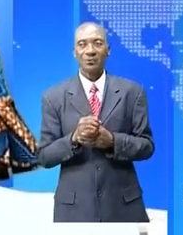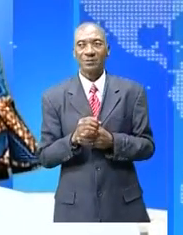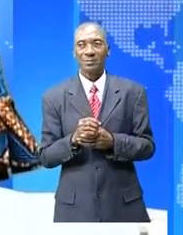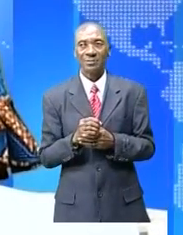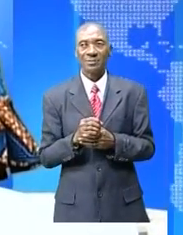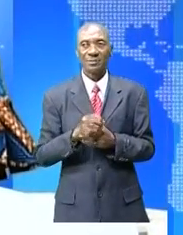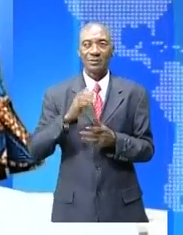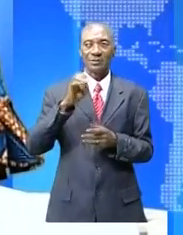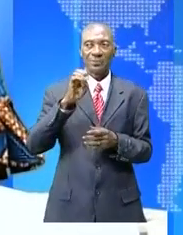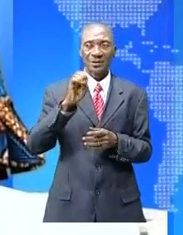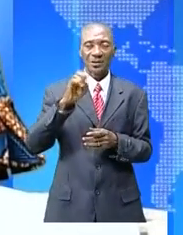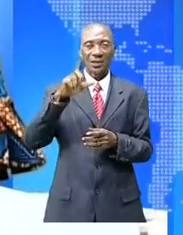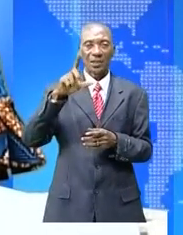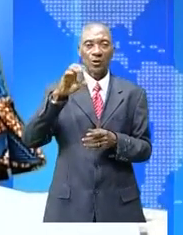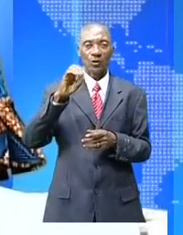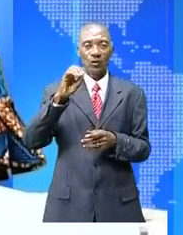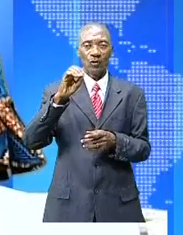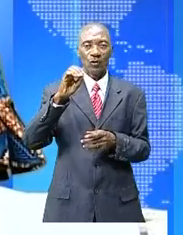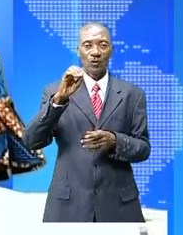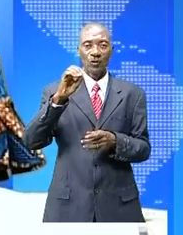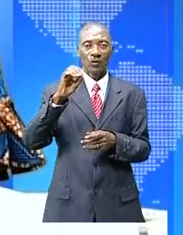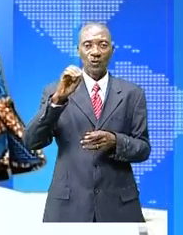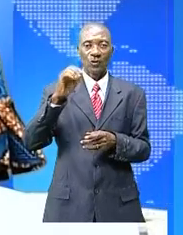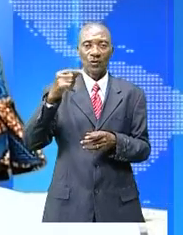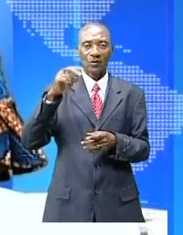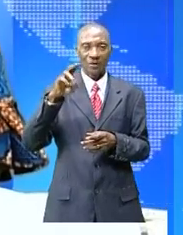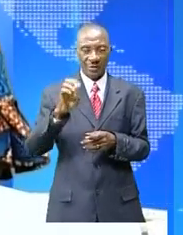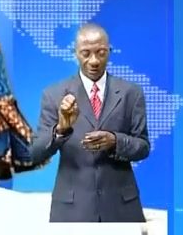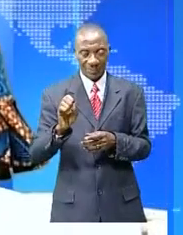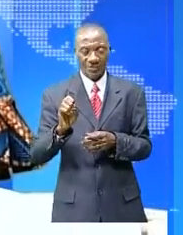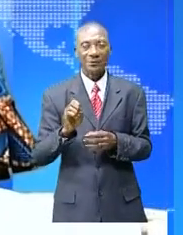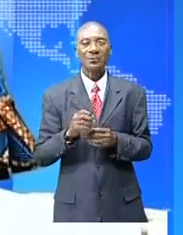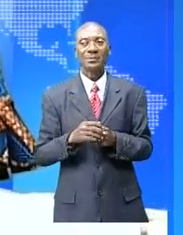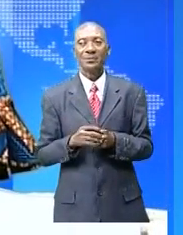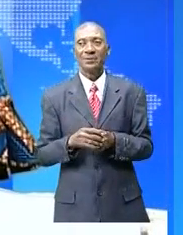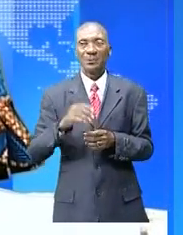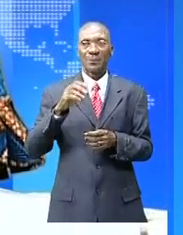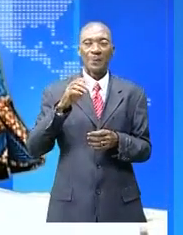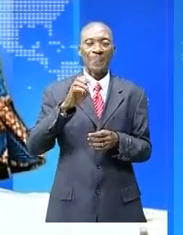Elog, Bosombola Biamungu Useni, CETA, Elunga